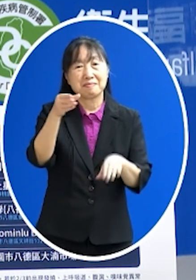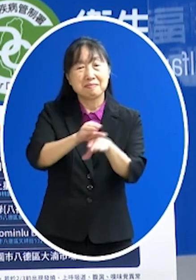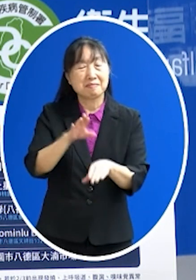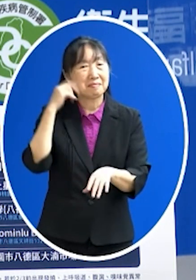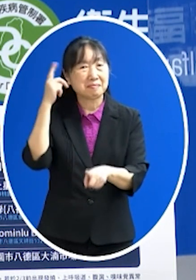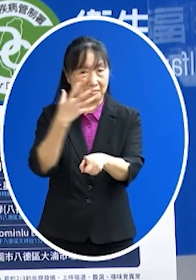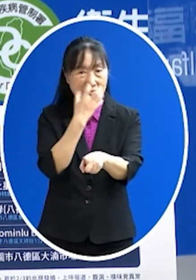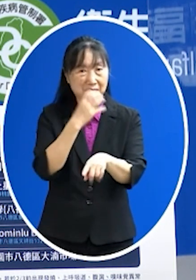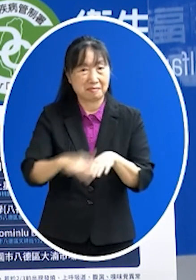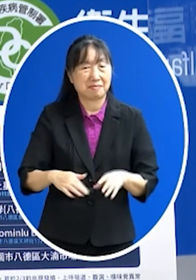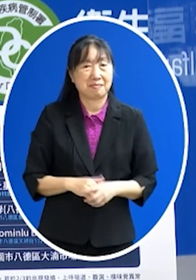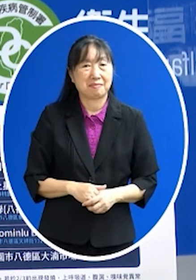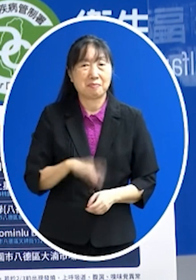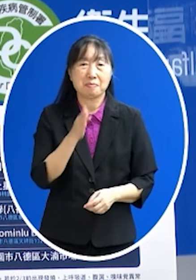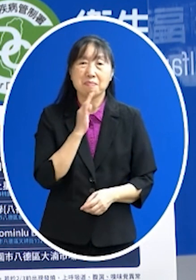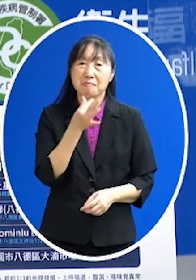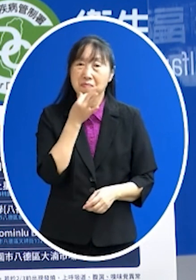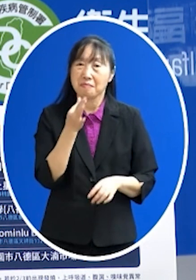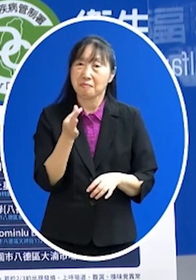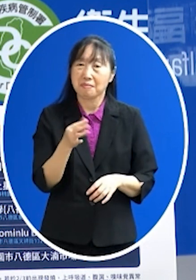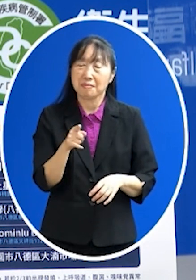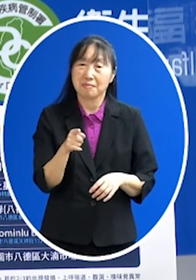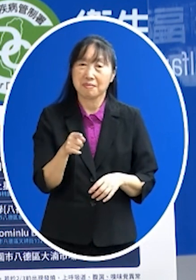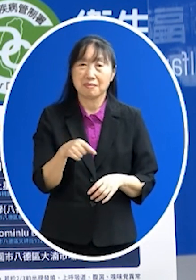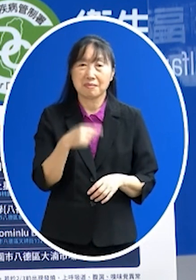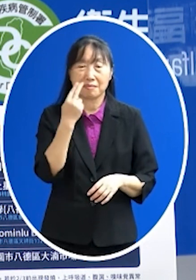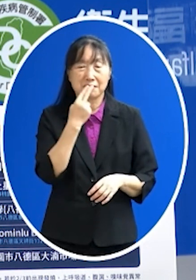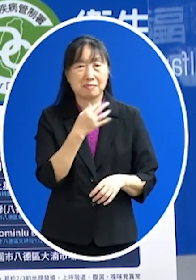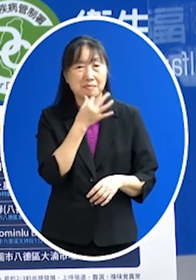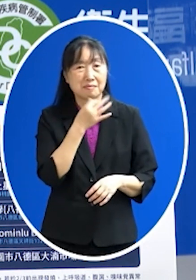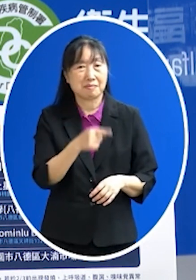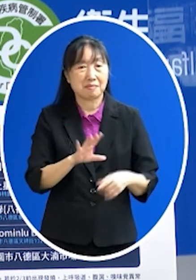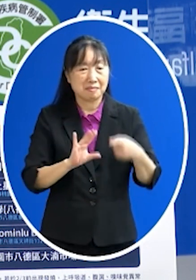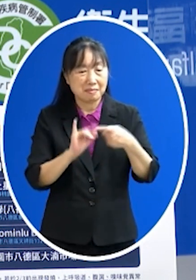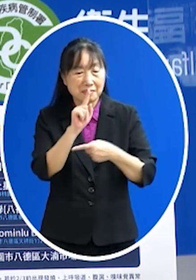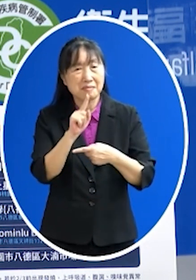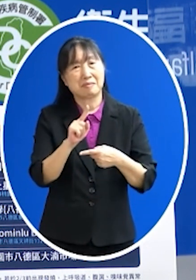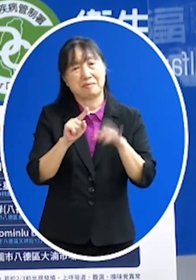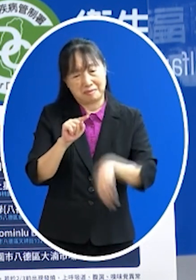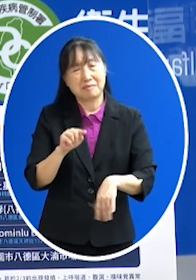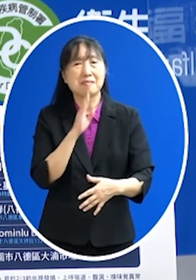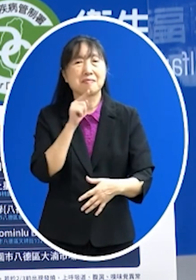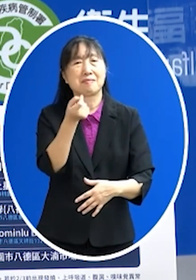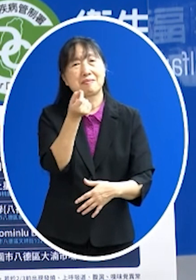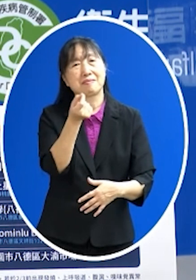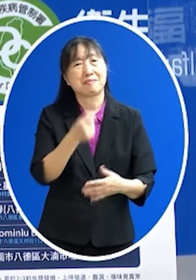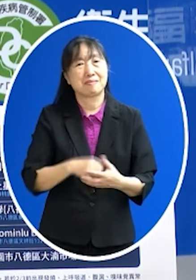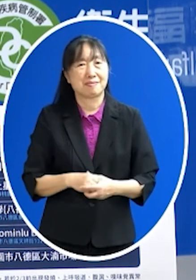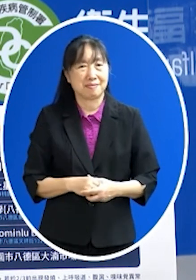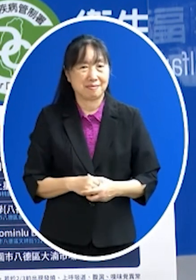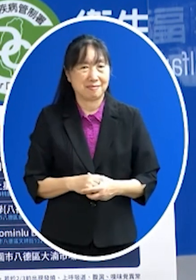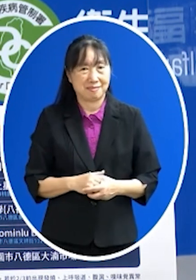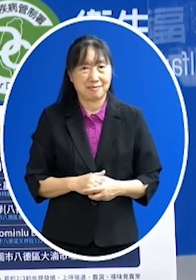哦，那可是风险可能哈，就是哈千分之一都不到了哈，大概就是这样子